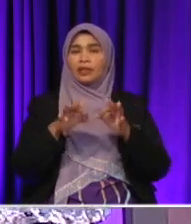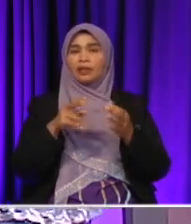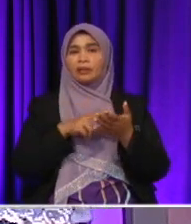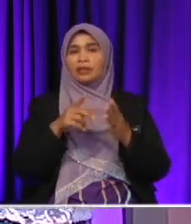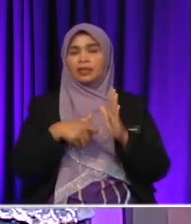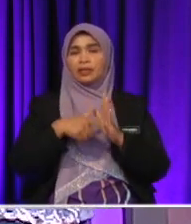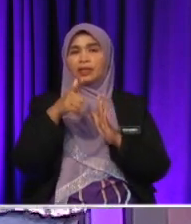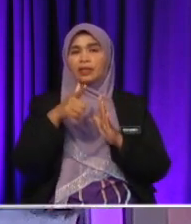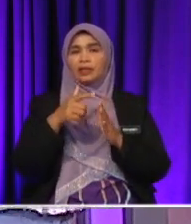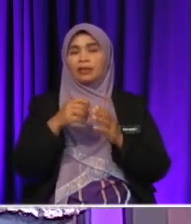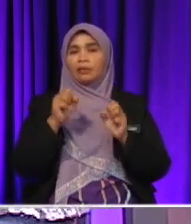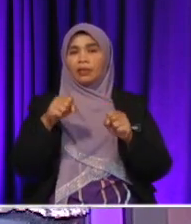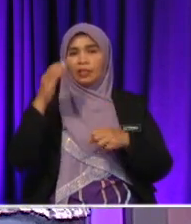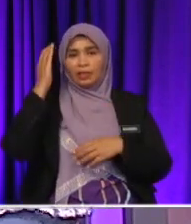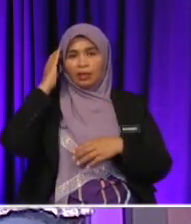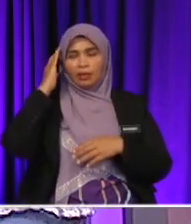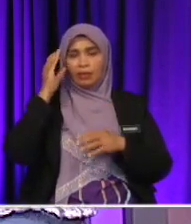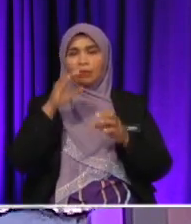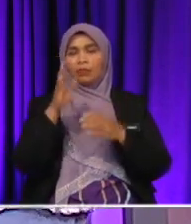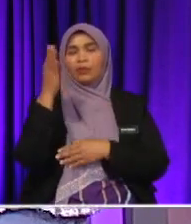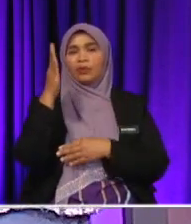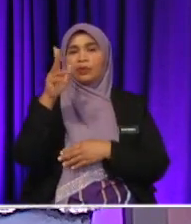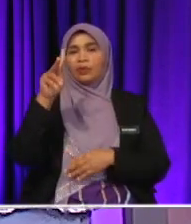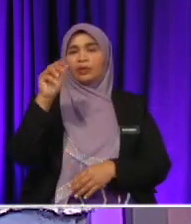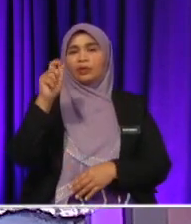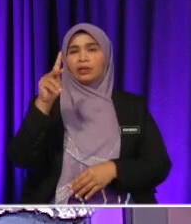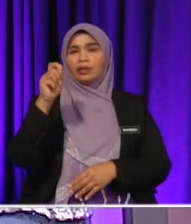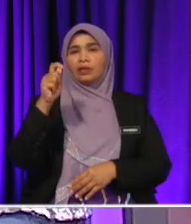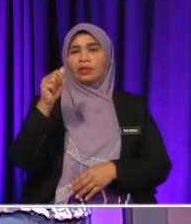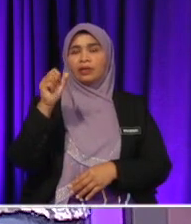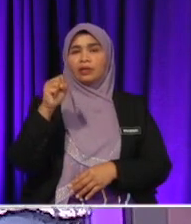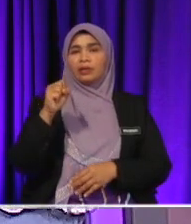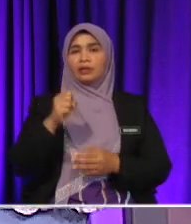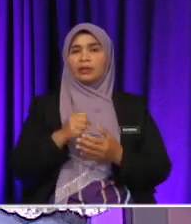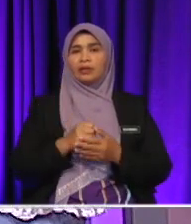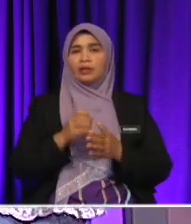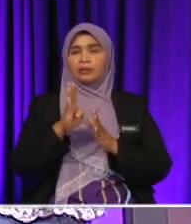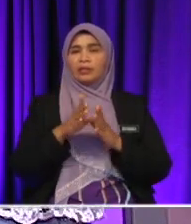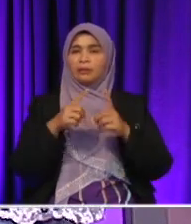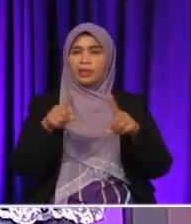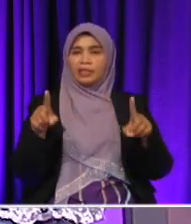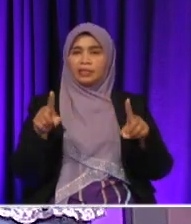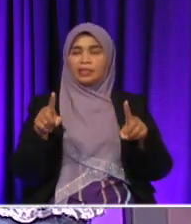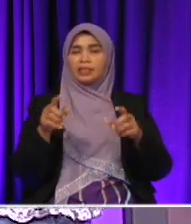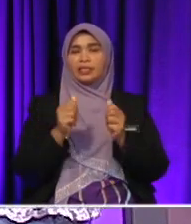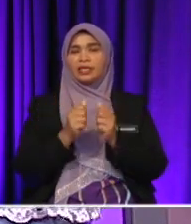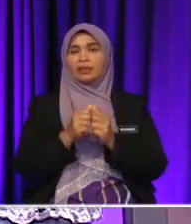boleh tahu sebenarnya pokoknya tindakan fotosintesisnya berbeda